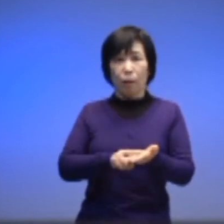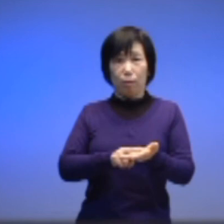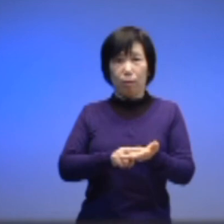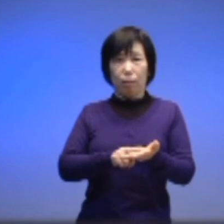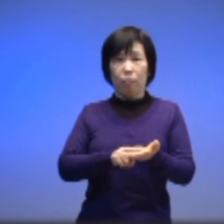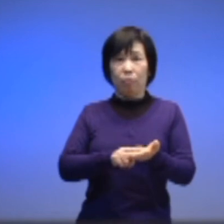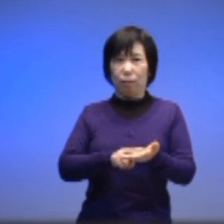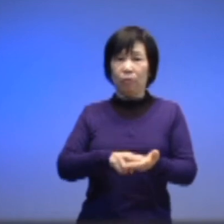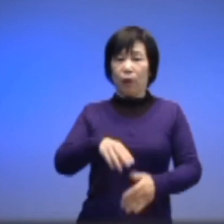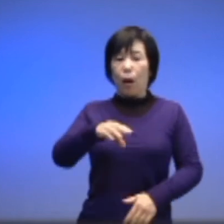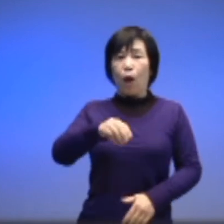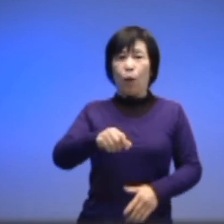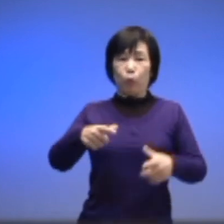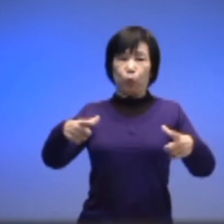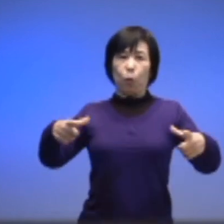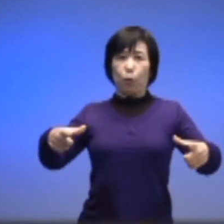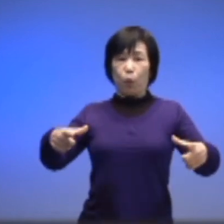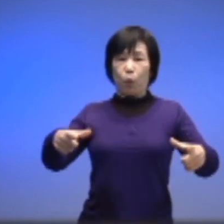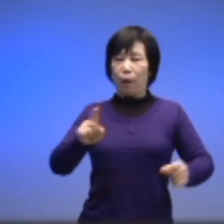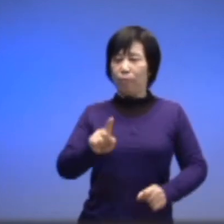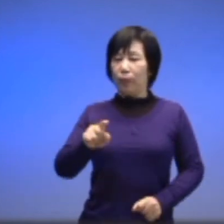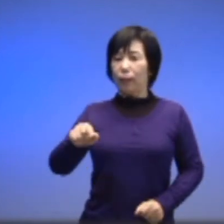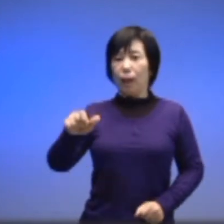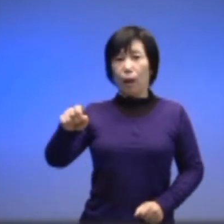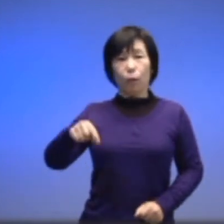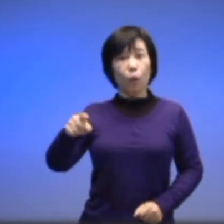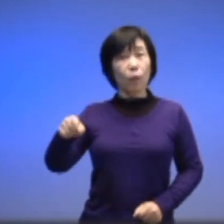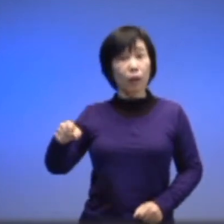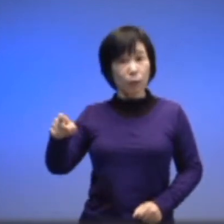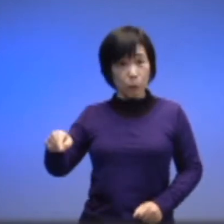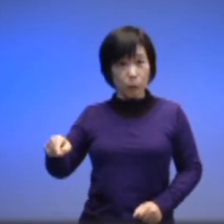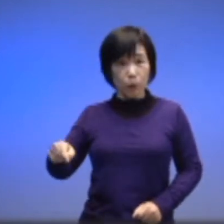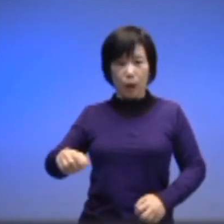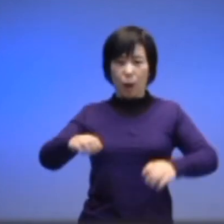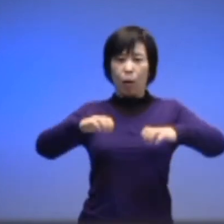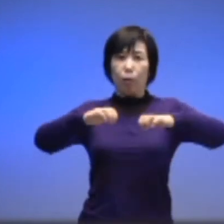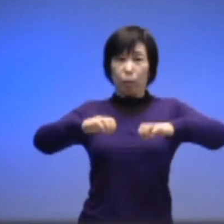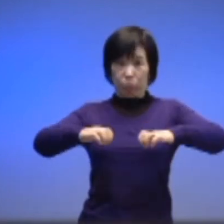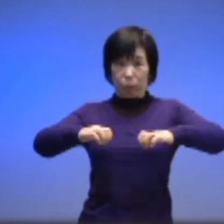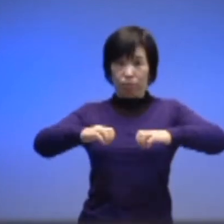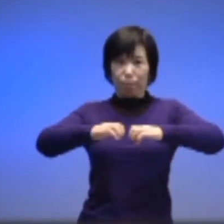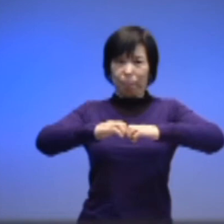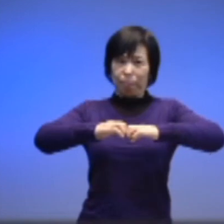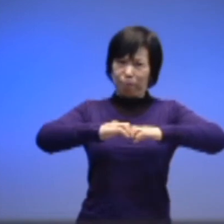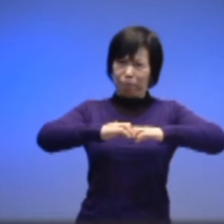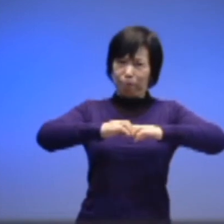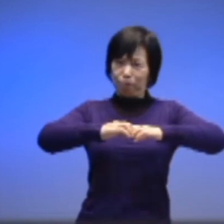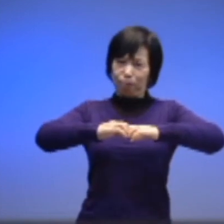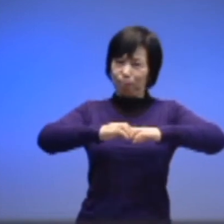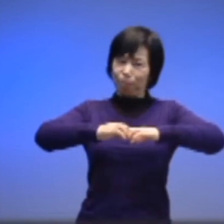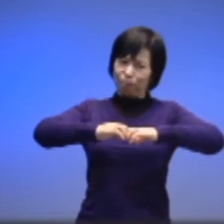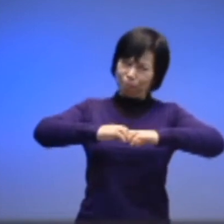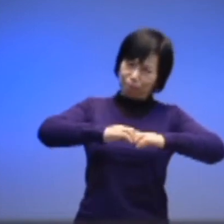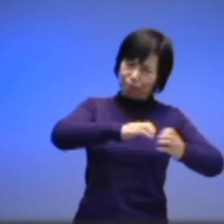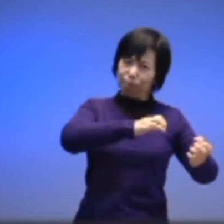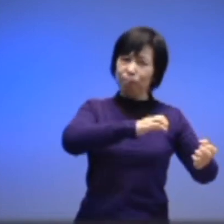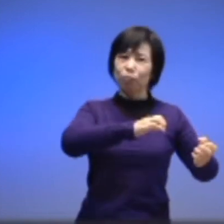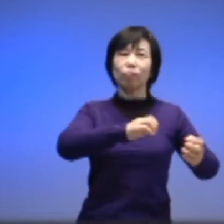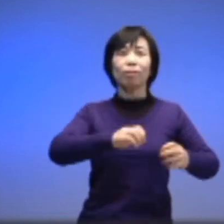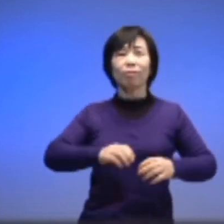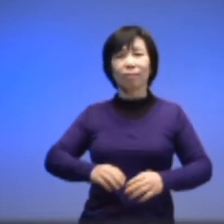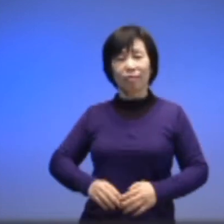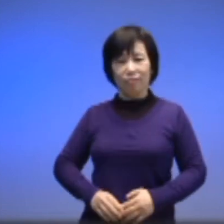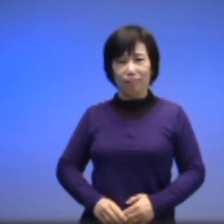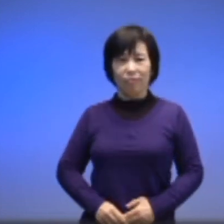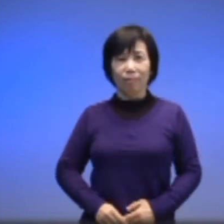ていて、直径 1.5 メートルの土俵上で相手ロボットを土俵の外へ押し出す競技